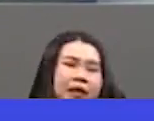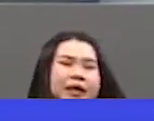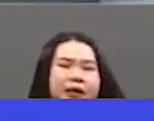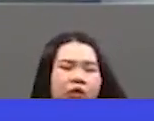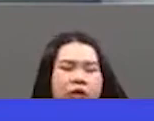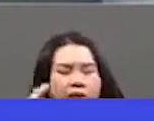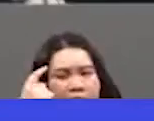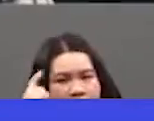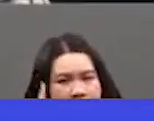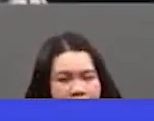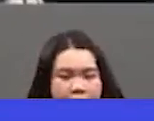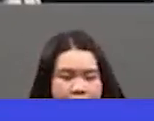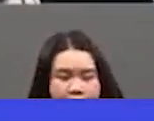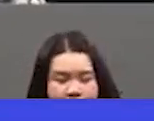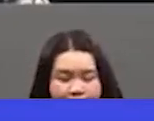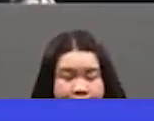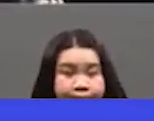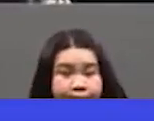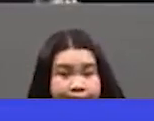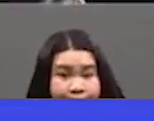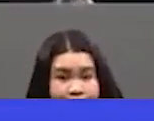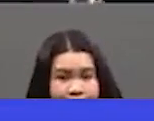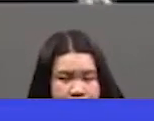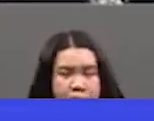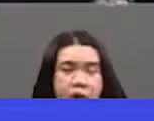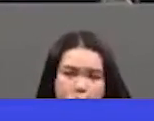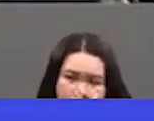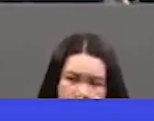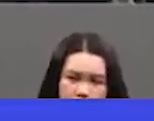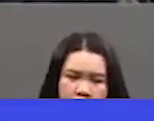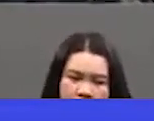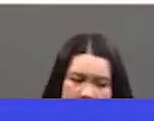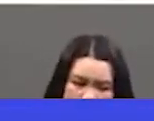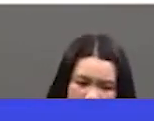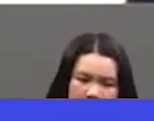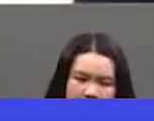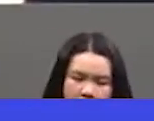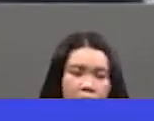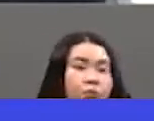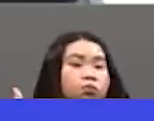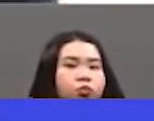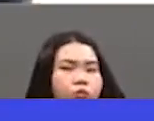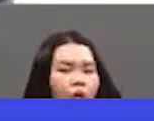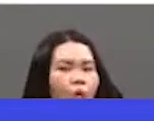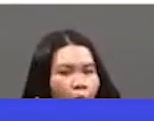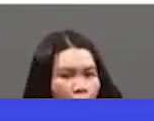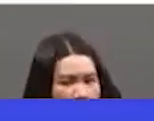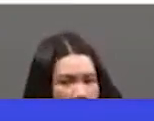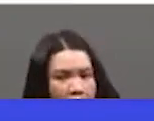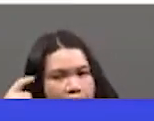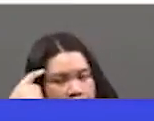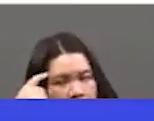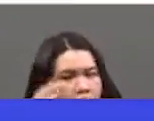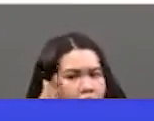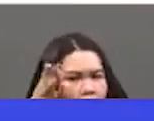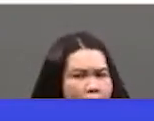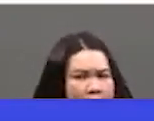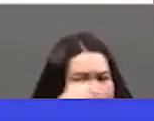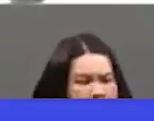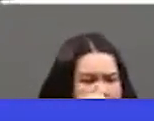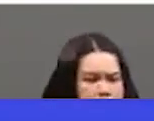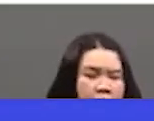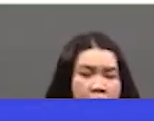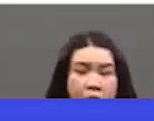บค่ะผ่านการอนุญาตให้มีการประกอบธุรกิจสินเชื่อรายย่อยระดับจังหวัดภายใต้การกำกับ